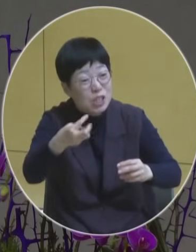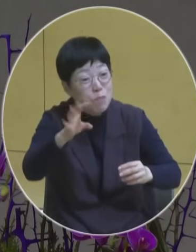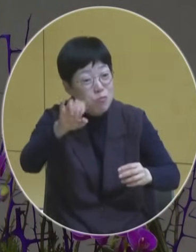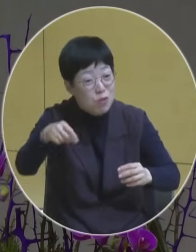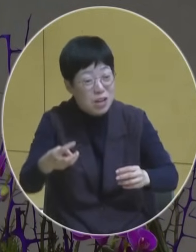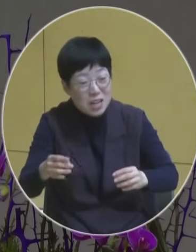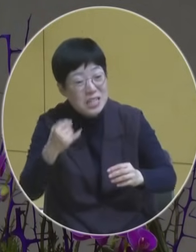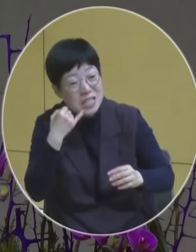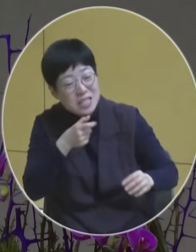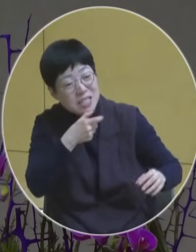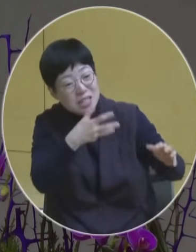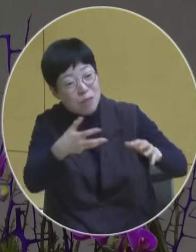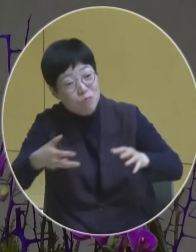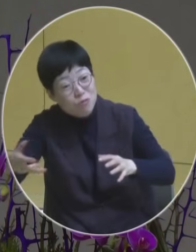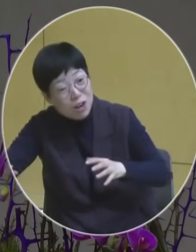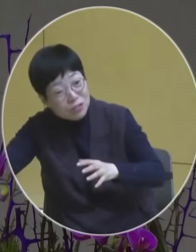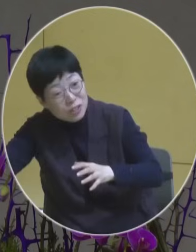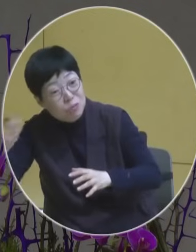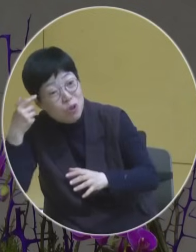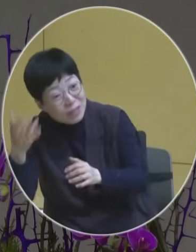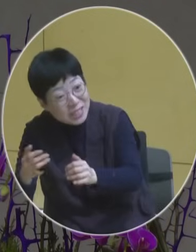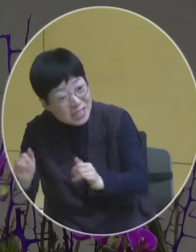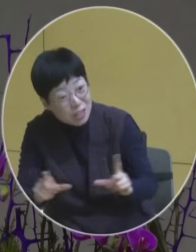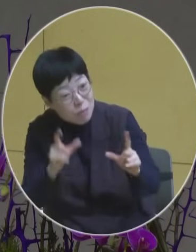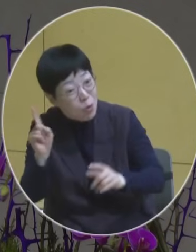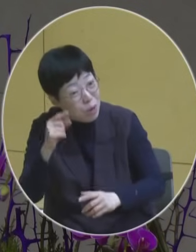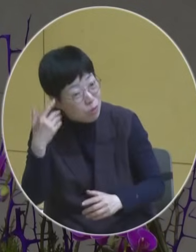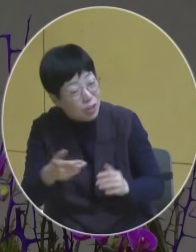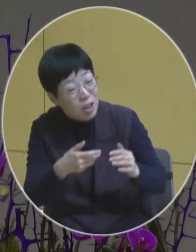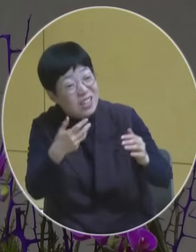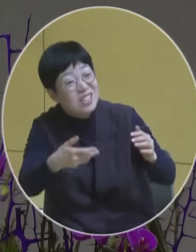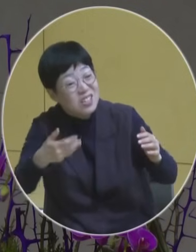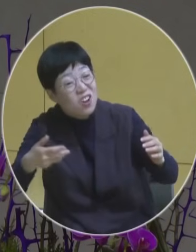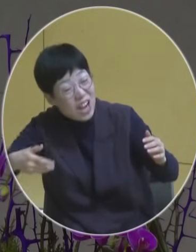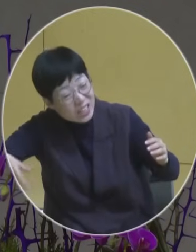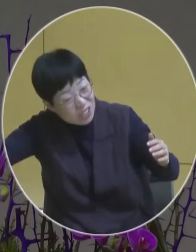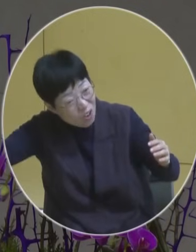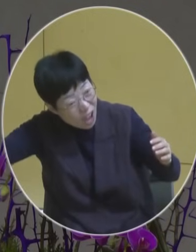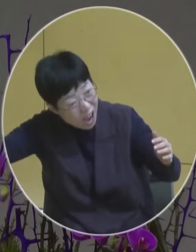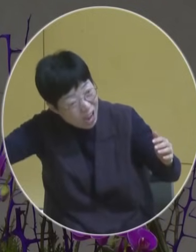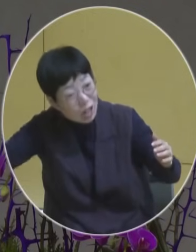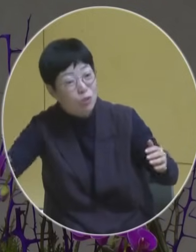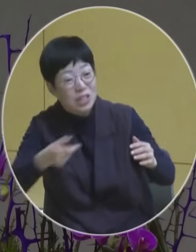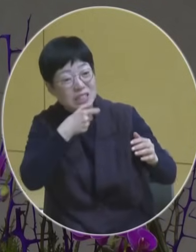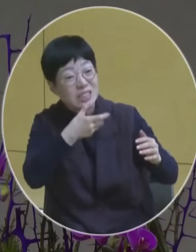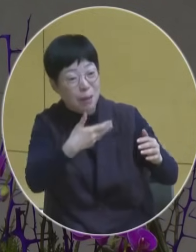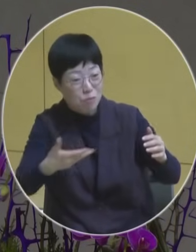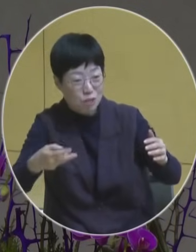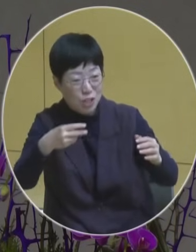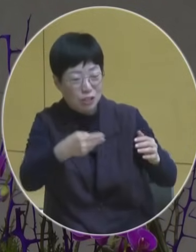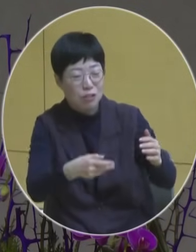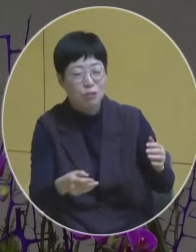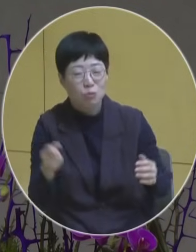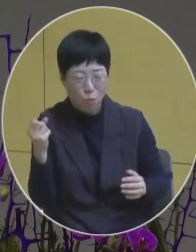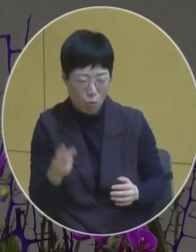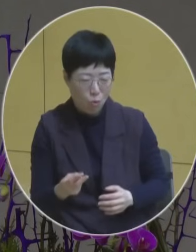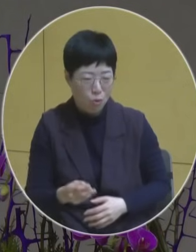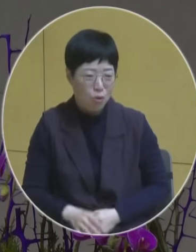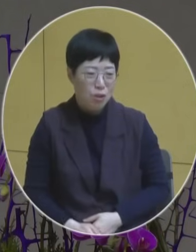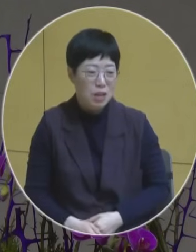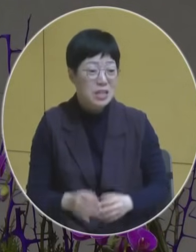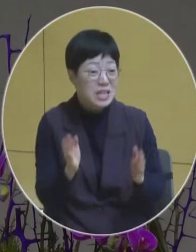내가 시냇물한테 인생이 뭐냐 물어봤더니 흘러가는 것이 인생이다. 만약에